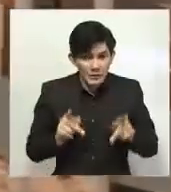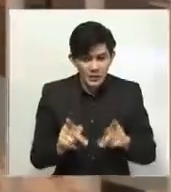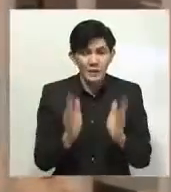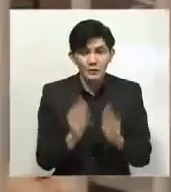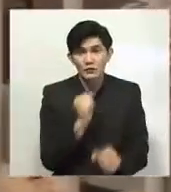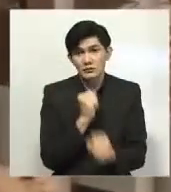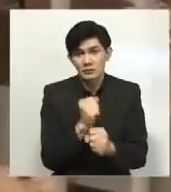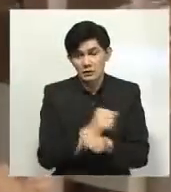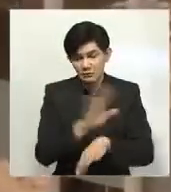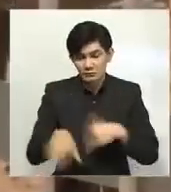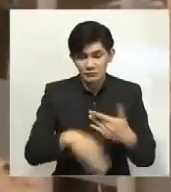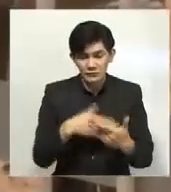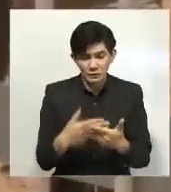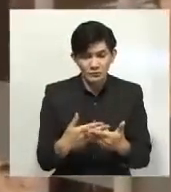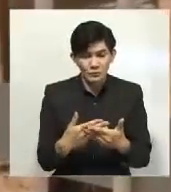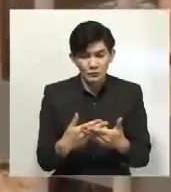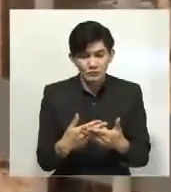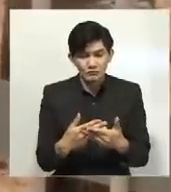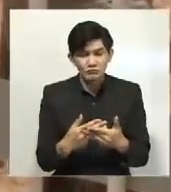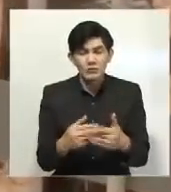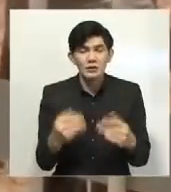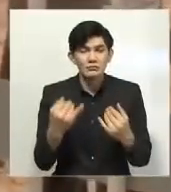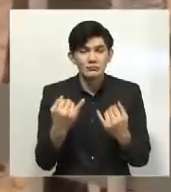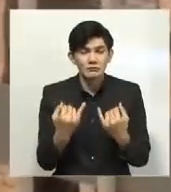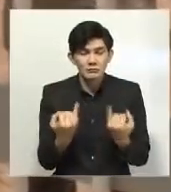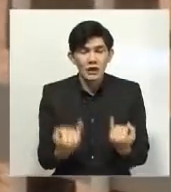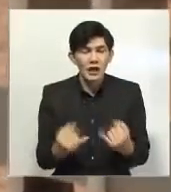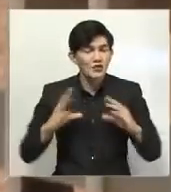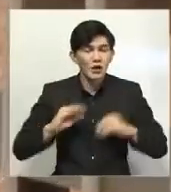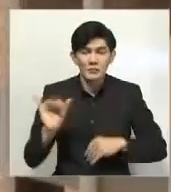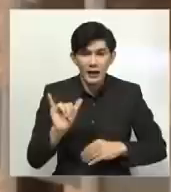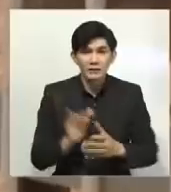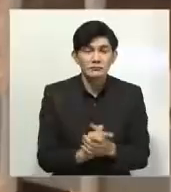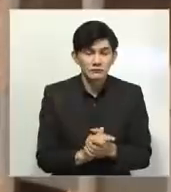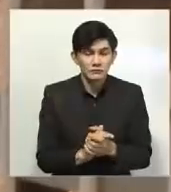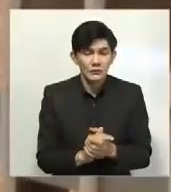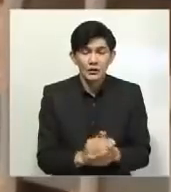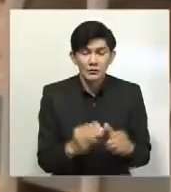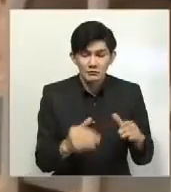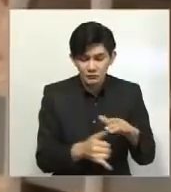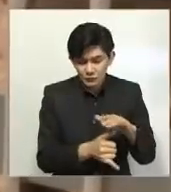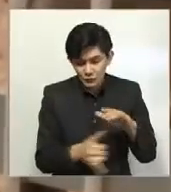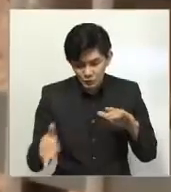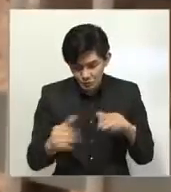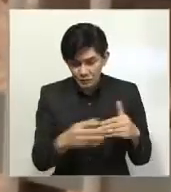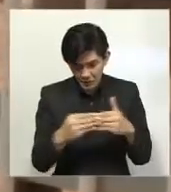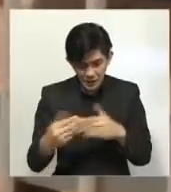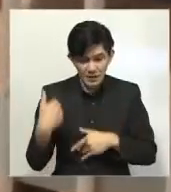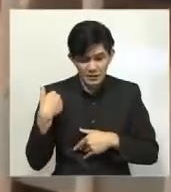ของทุกหน่วยงานก็ยังไม่ลดละที่จะพาทั้ง13คนที่ติดอยู่ในถ้ำออกมาครับ